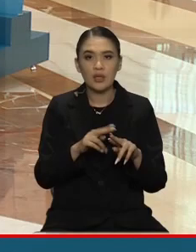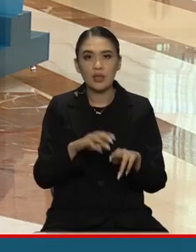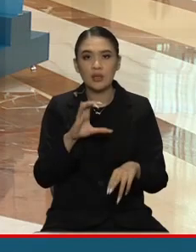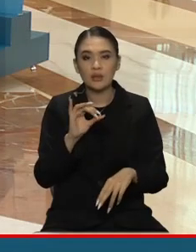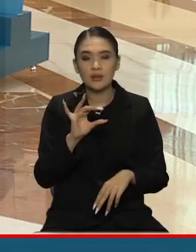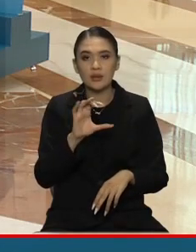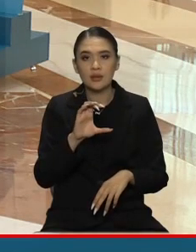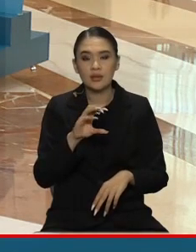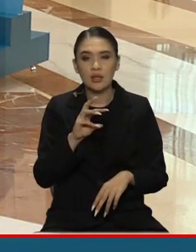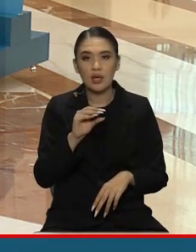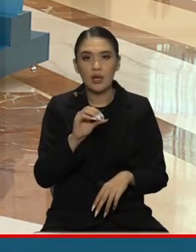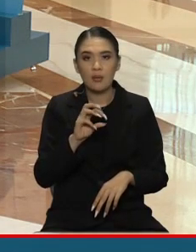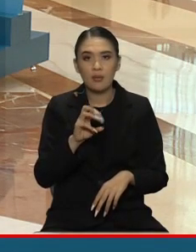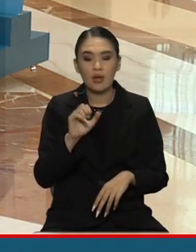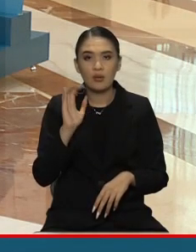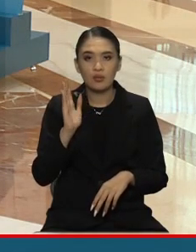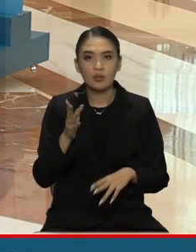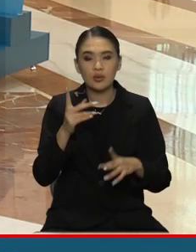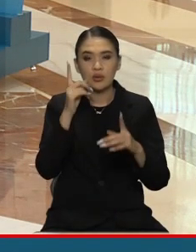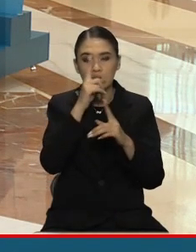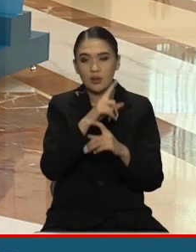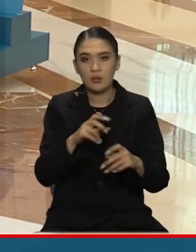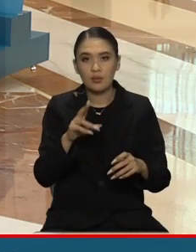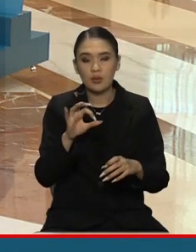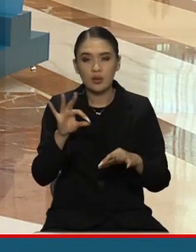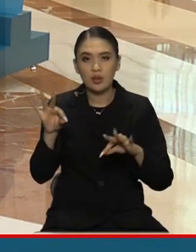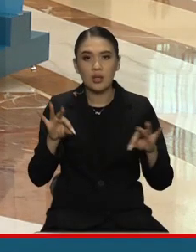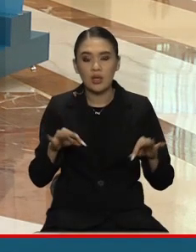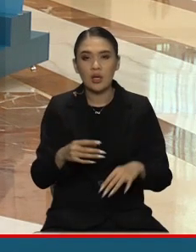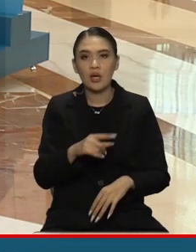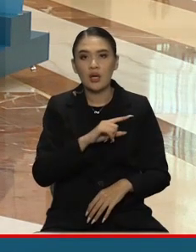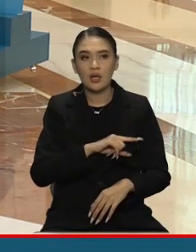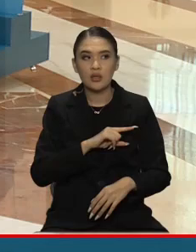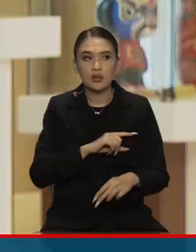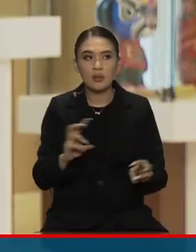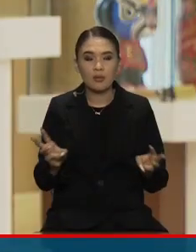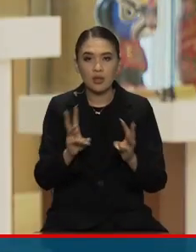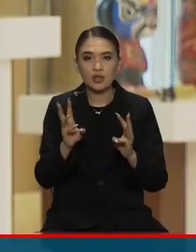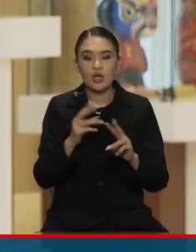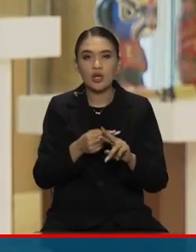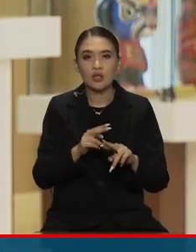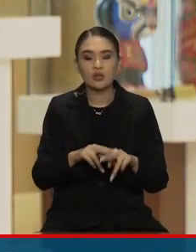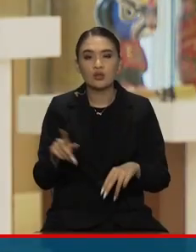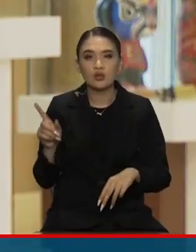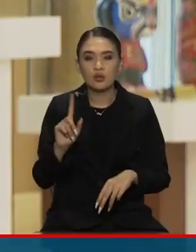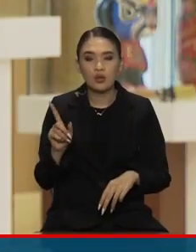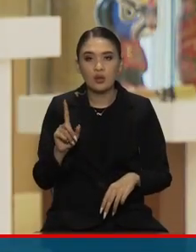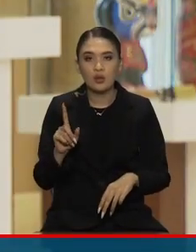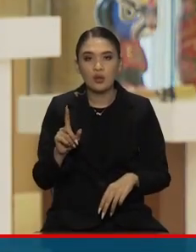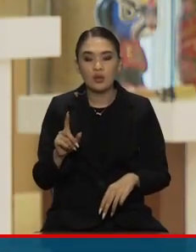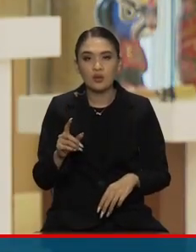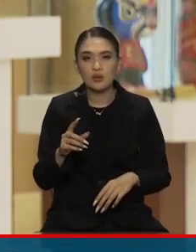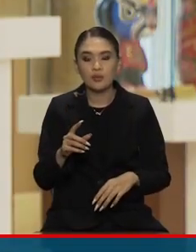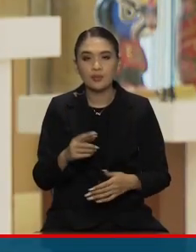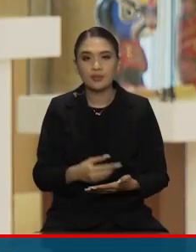оперативном режиме будет давать информацию по координатам по характеру пожара Что значит в свою